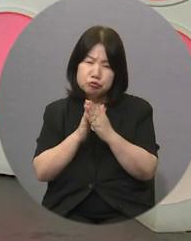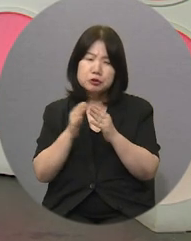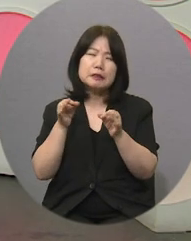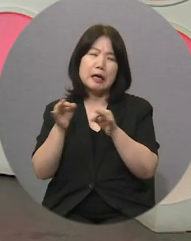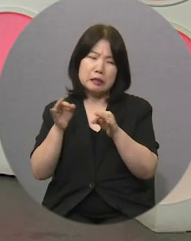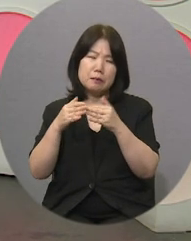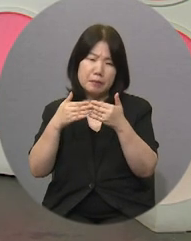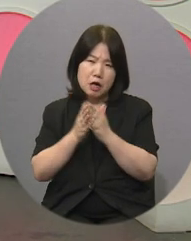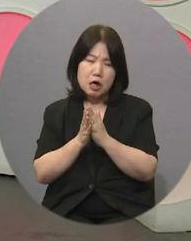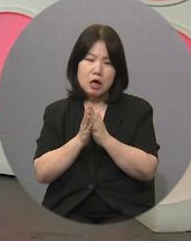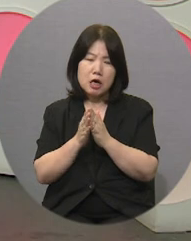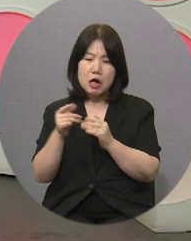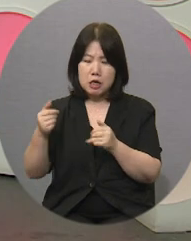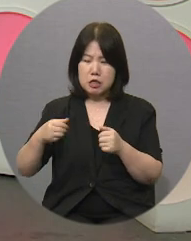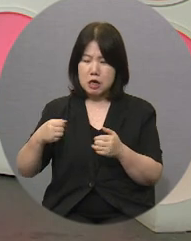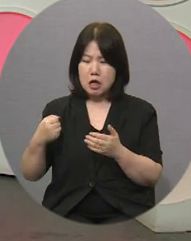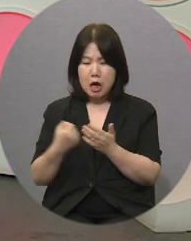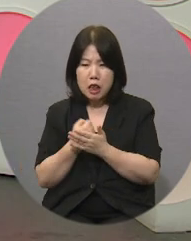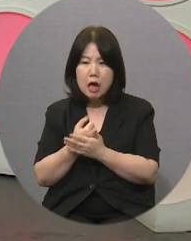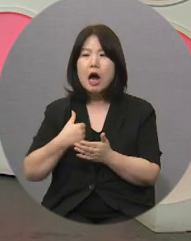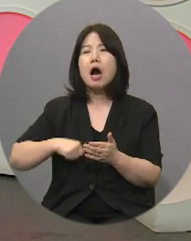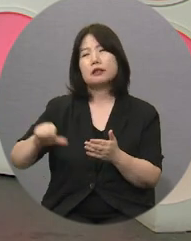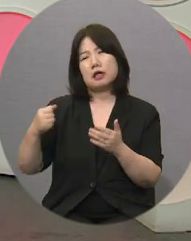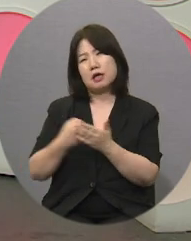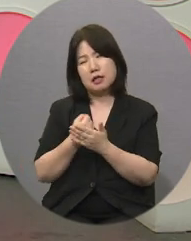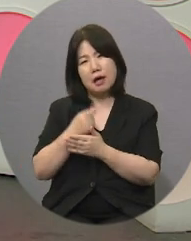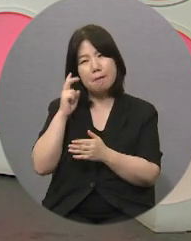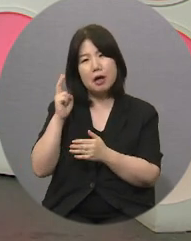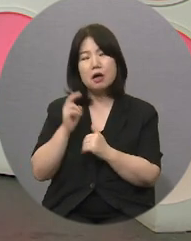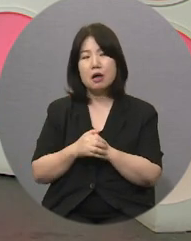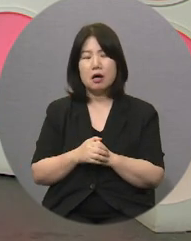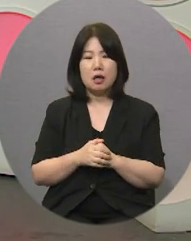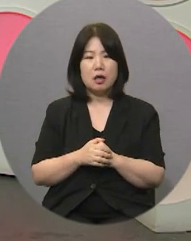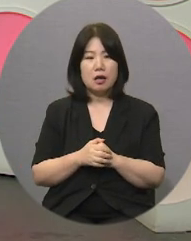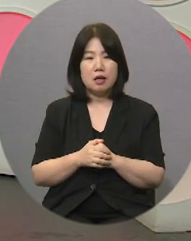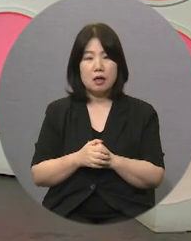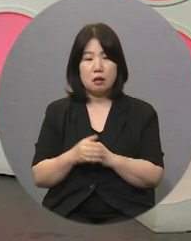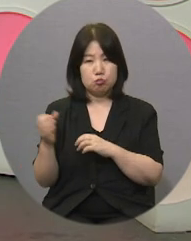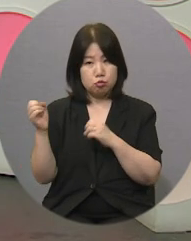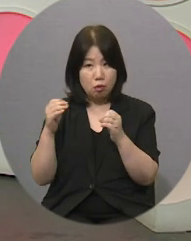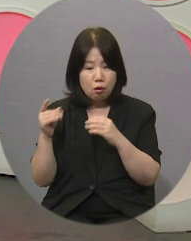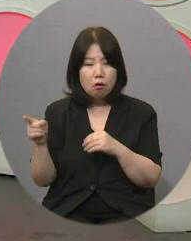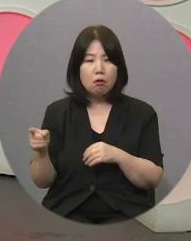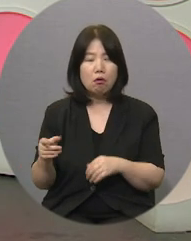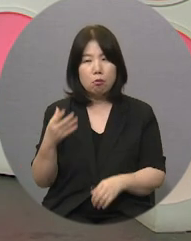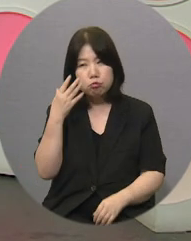제일 아쉬워할 텐데 우리 아이가 어떡하지? 라고 말씀하셨습니다.